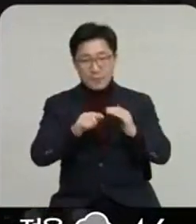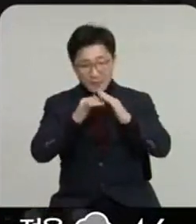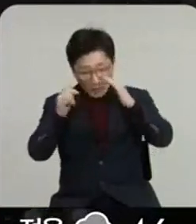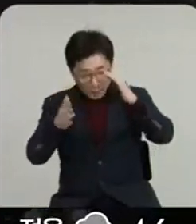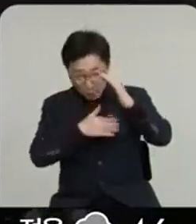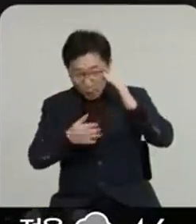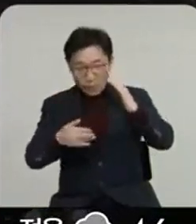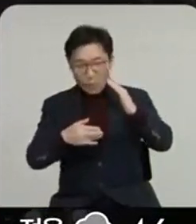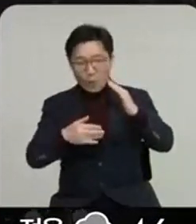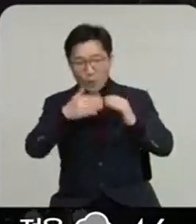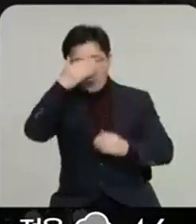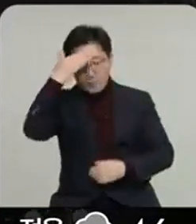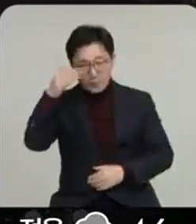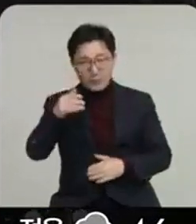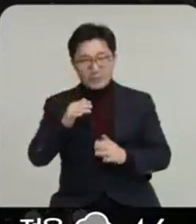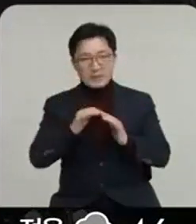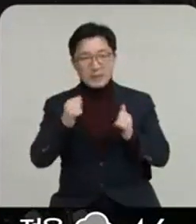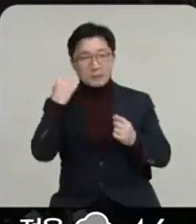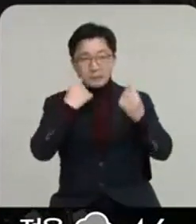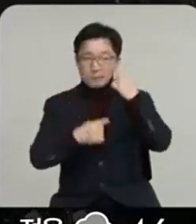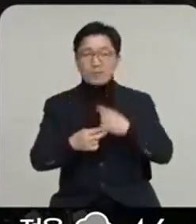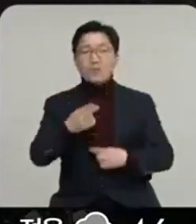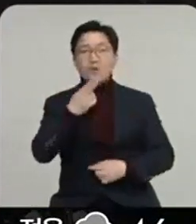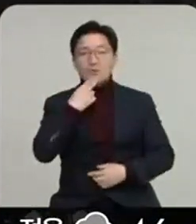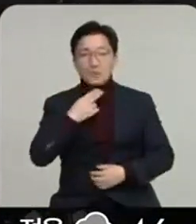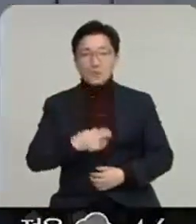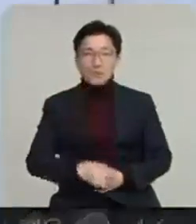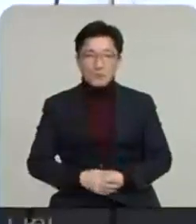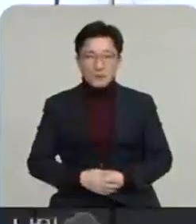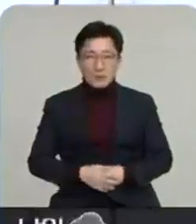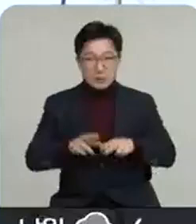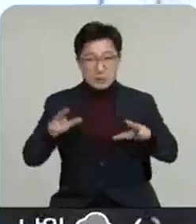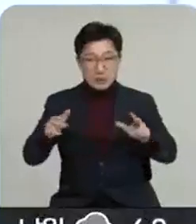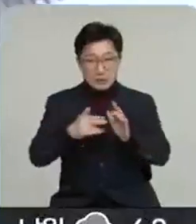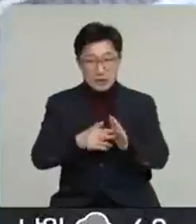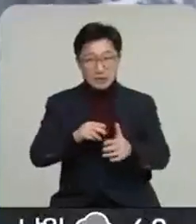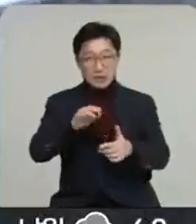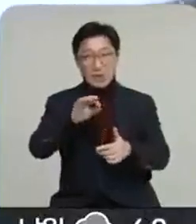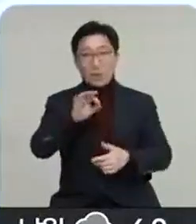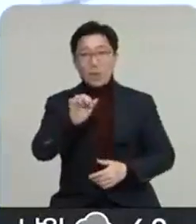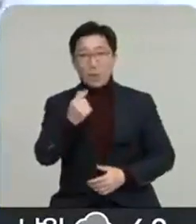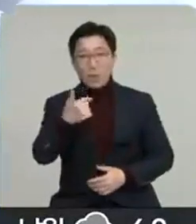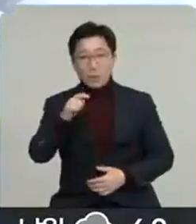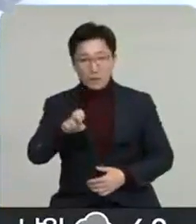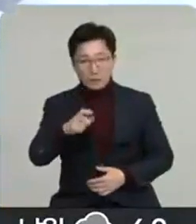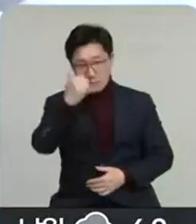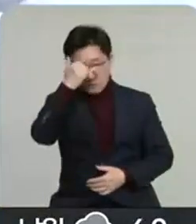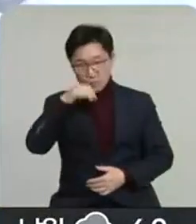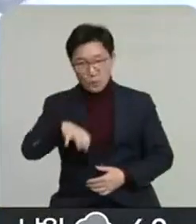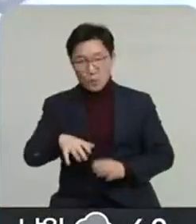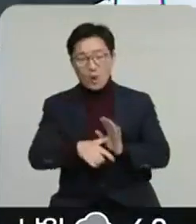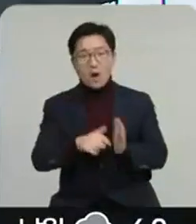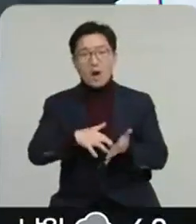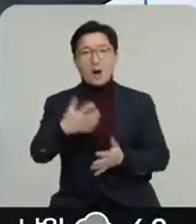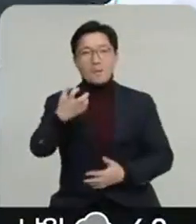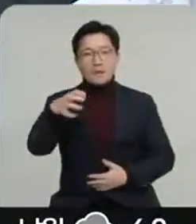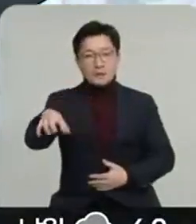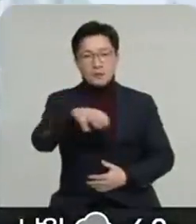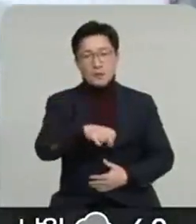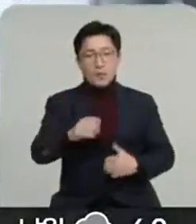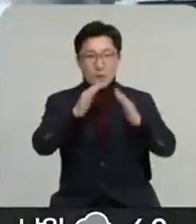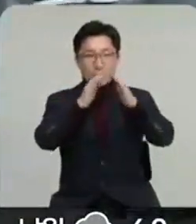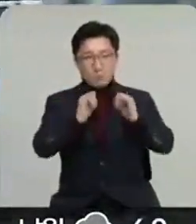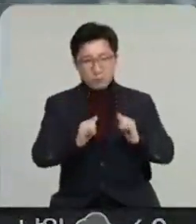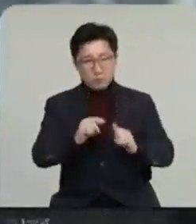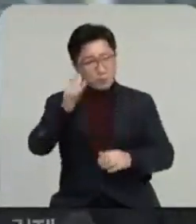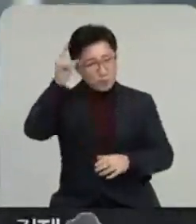사람이 없어서 인명피해는 발생하지 않았습니다. 지금까지 호남과 충청 등 전국 80여 곳에서 축사나 비닐하우스 같은